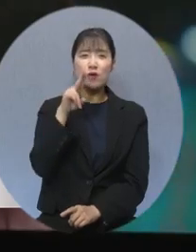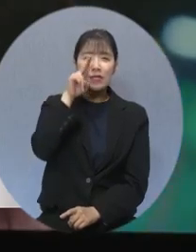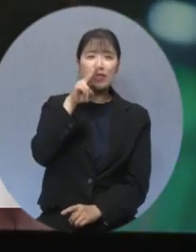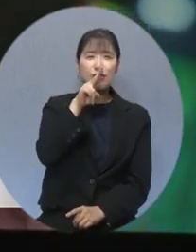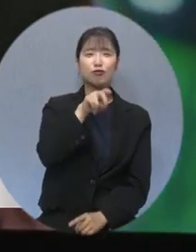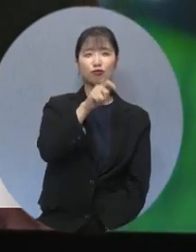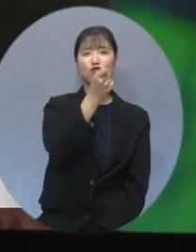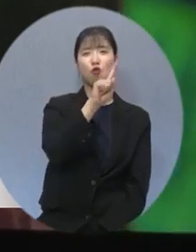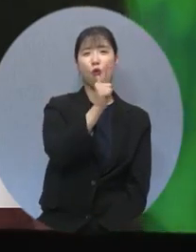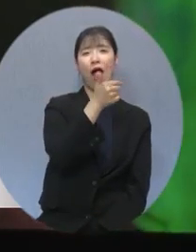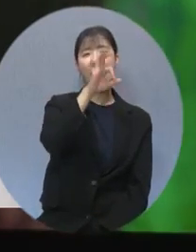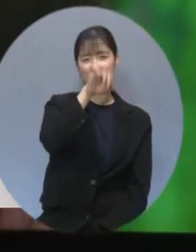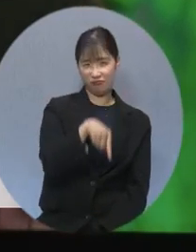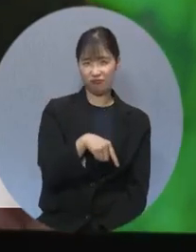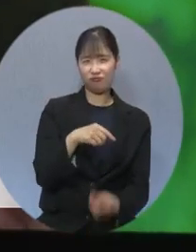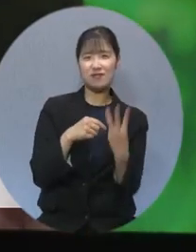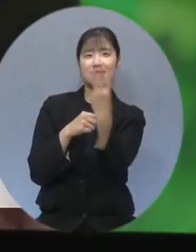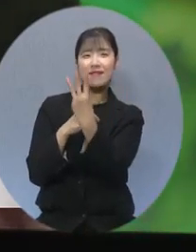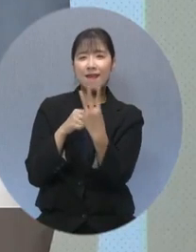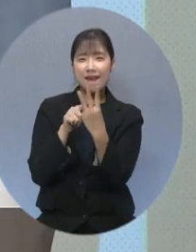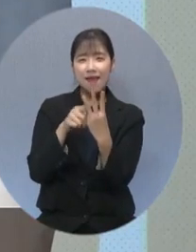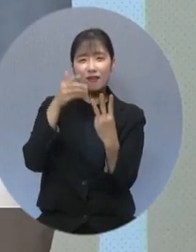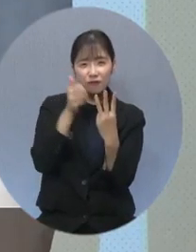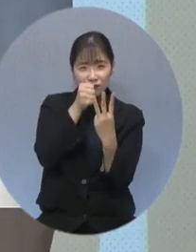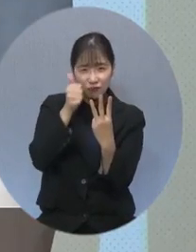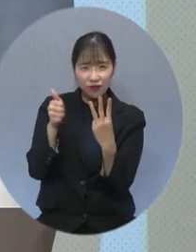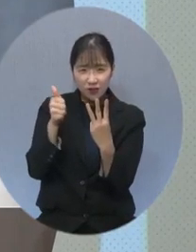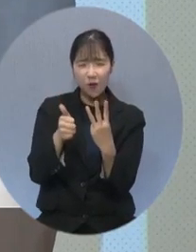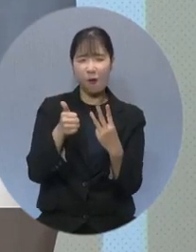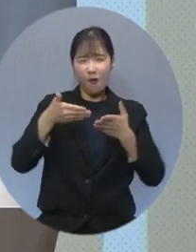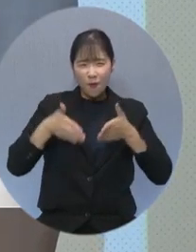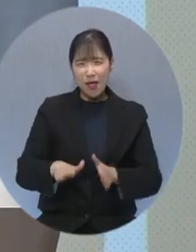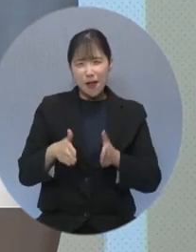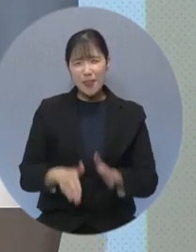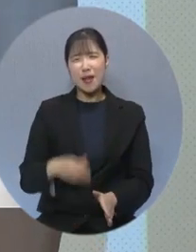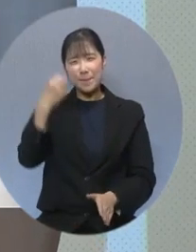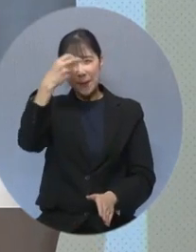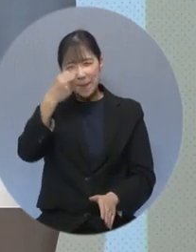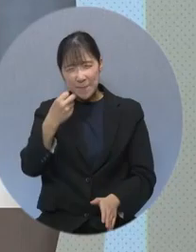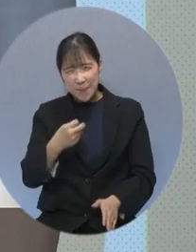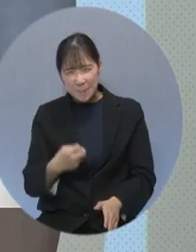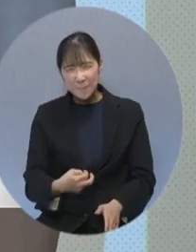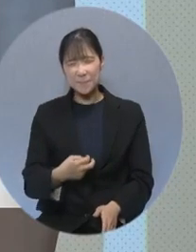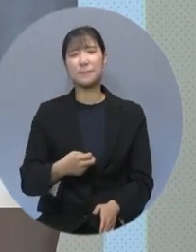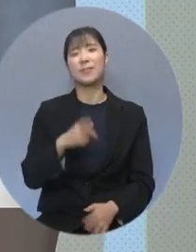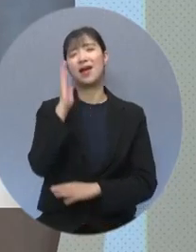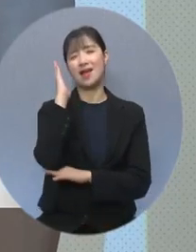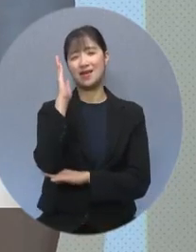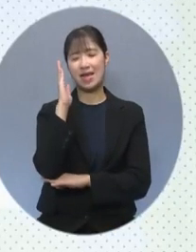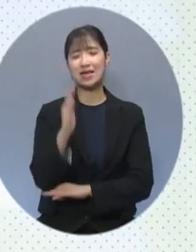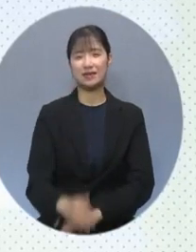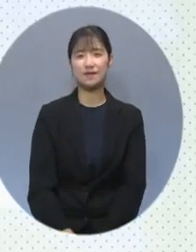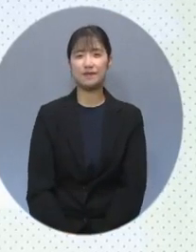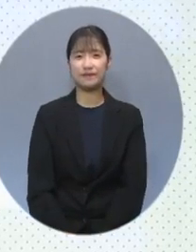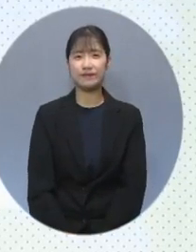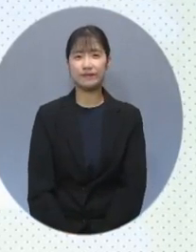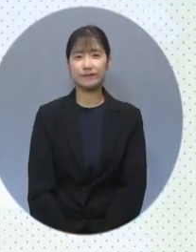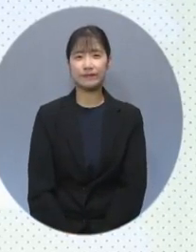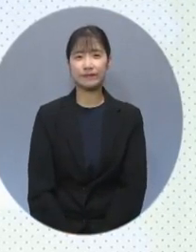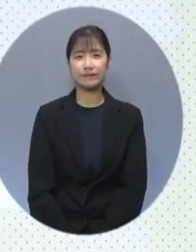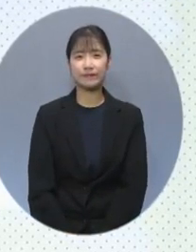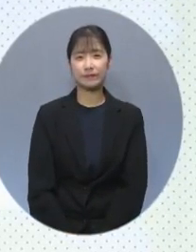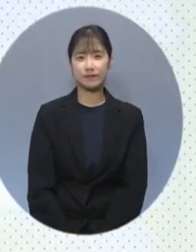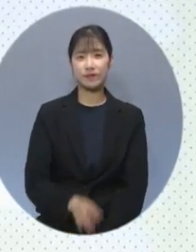무장과 노 등 3명의 주인공들이 환생을 거듭하며 삼각관계를 벌이는 이야기를 다루고 있습니다